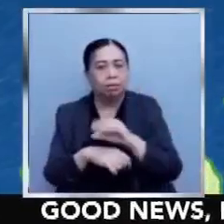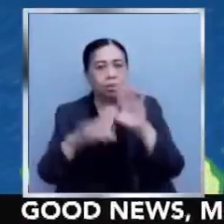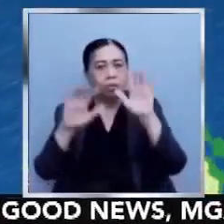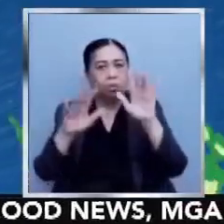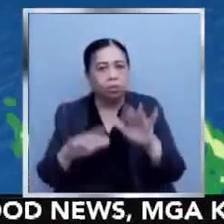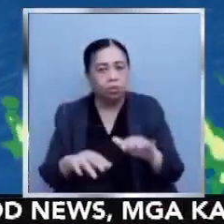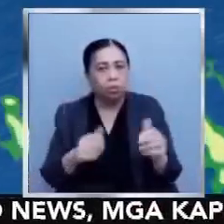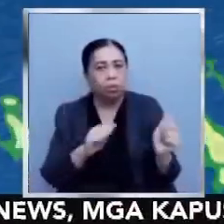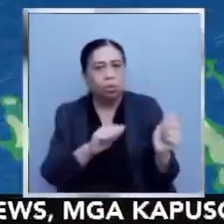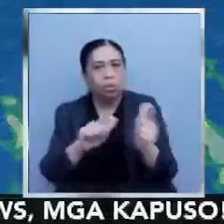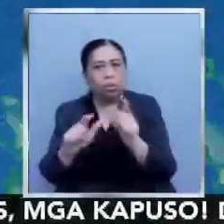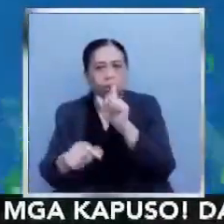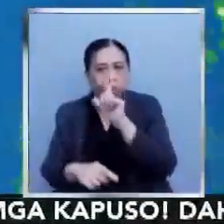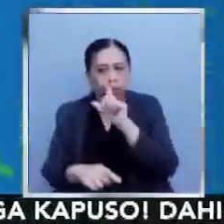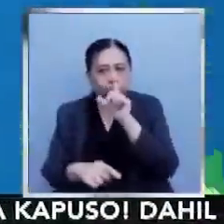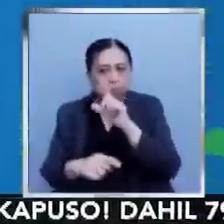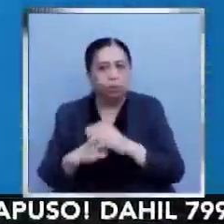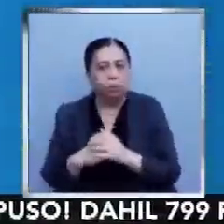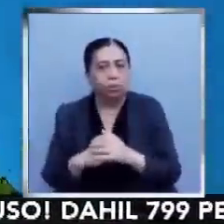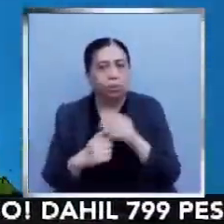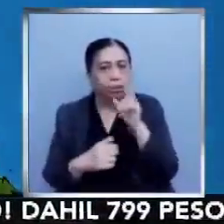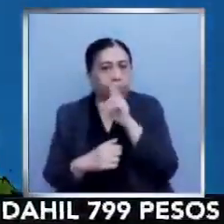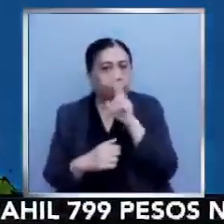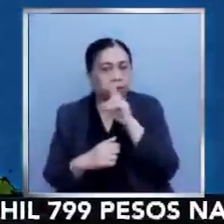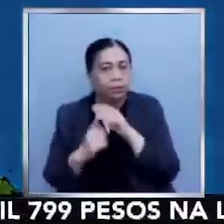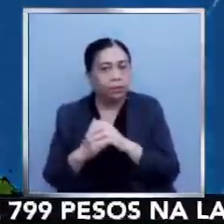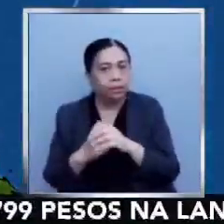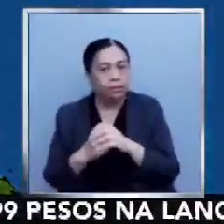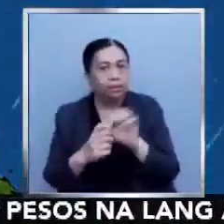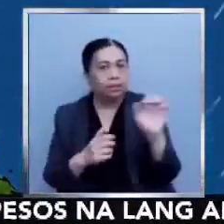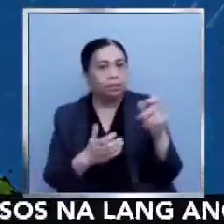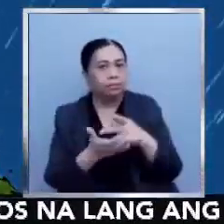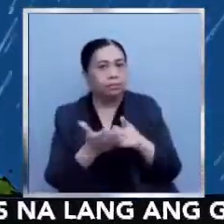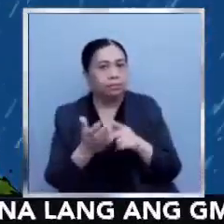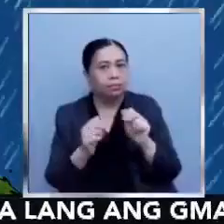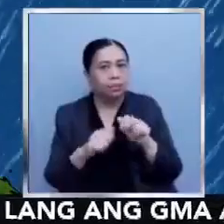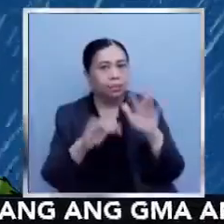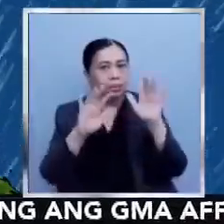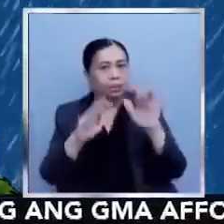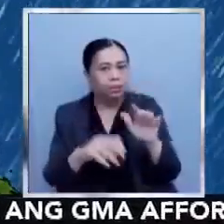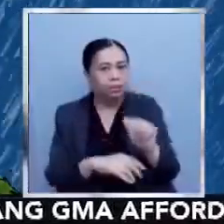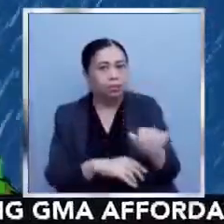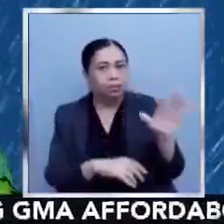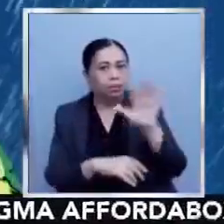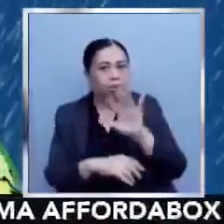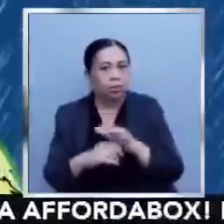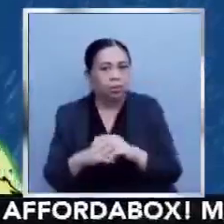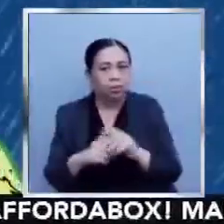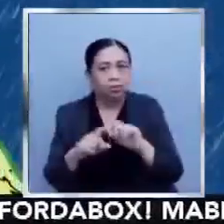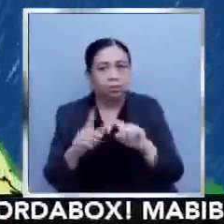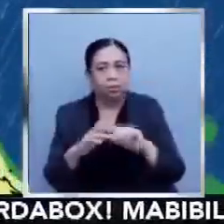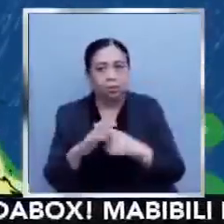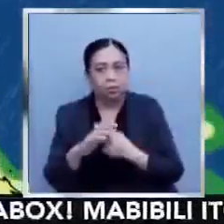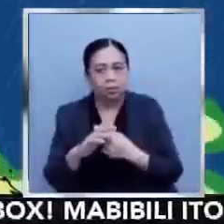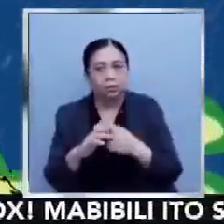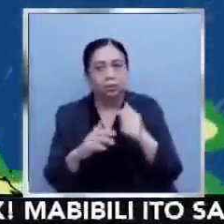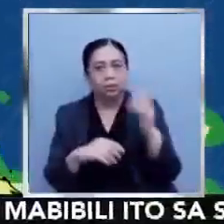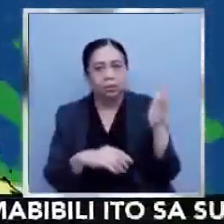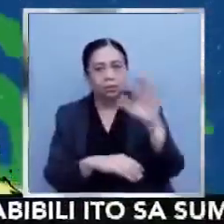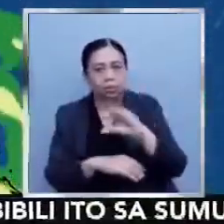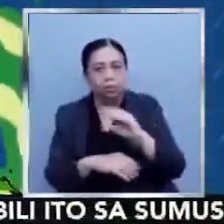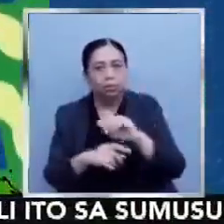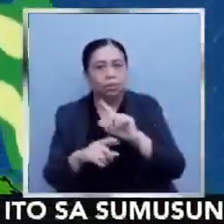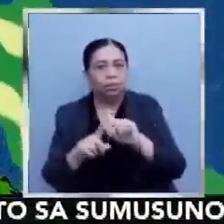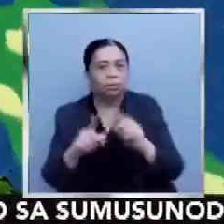halos buong Luzon. Sa Visayas, eastern section ang posibleng ulanin sa umaga. Pero simula hapon, uulanin na rin ang ibang